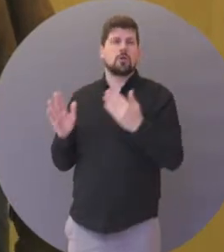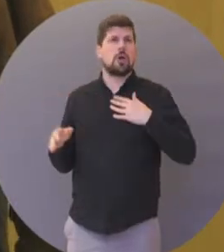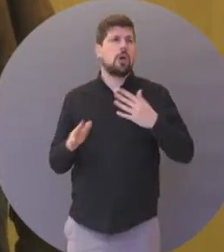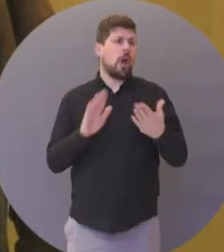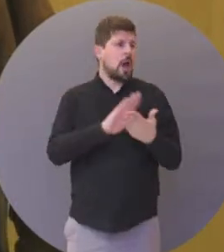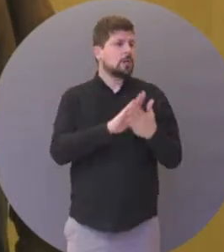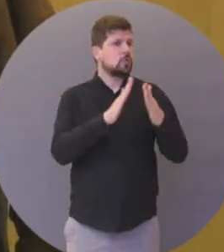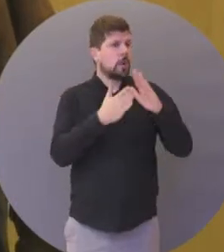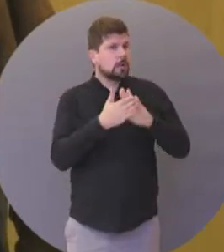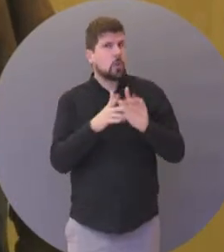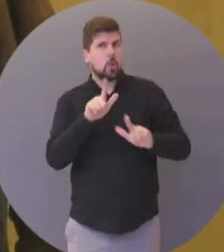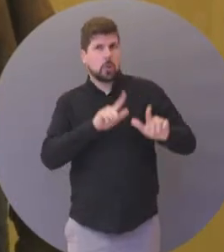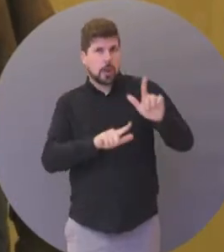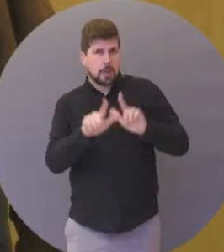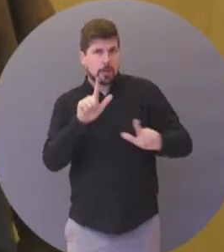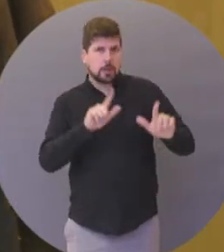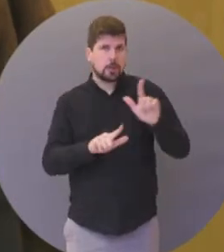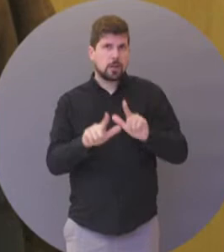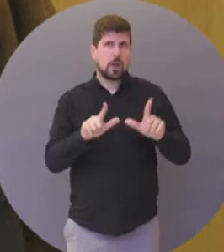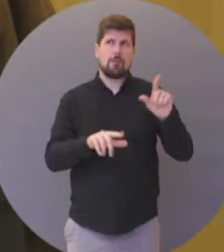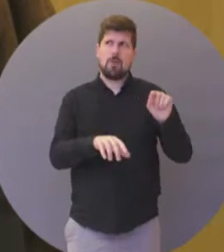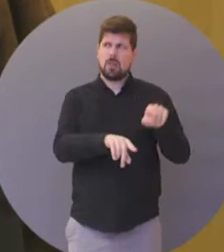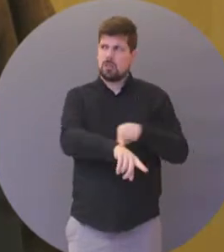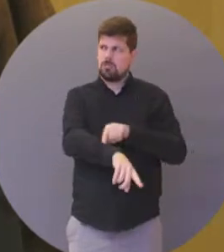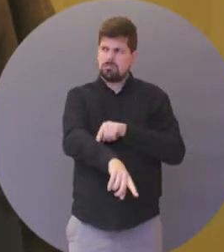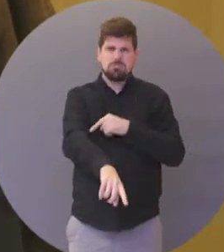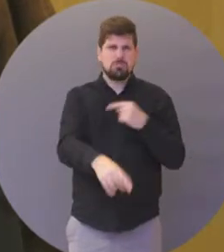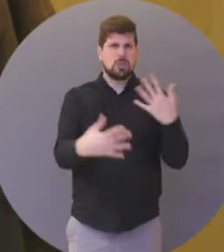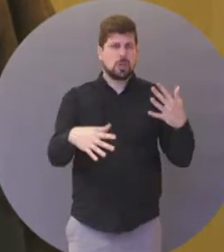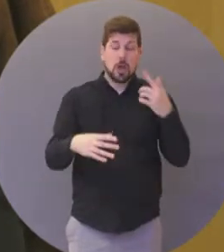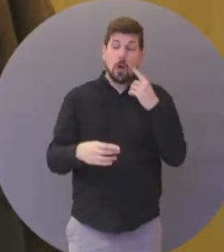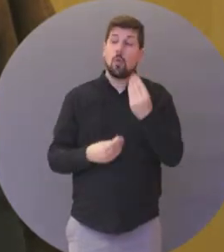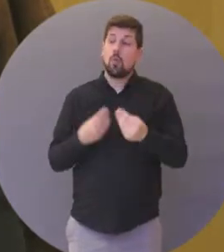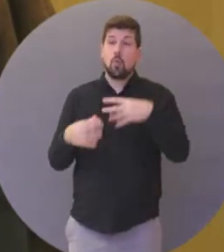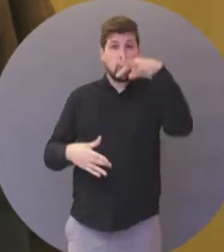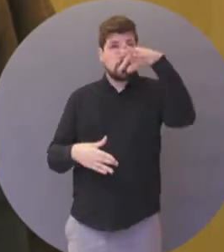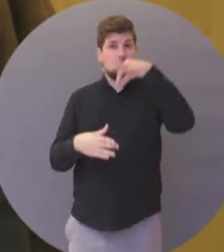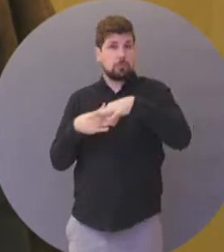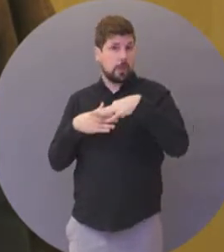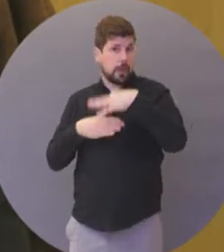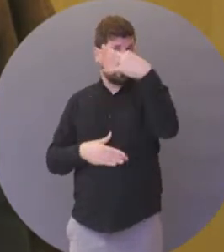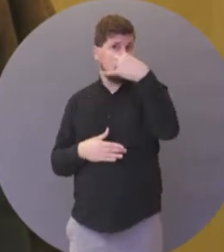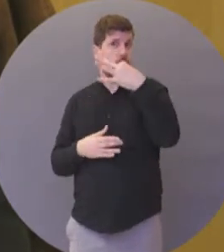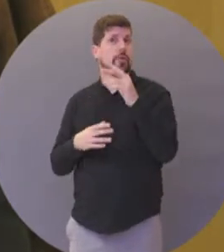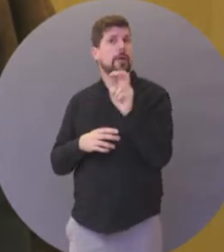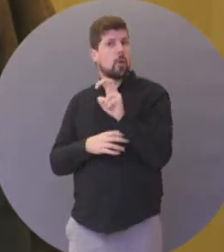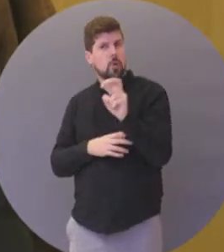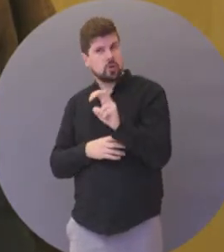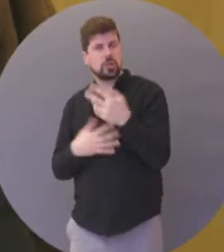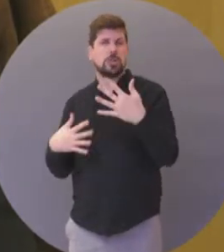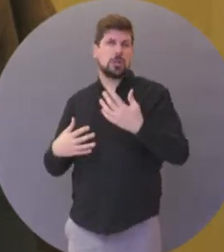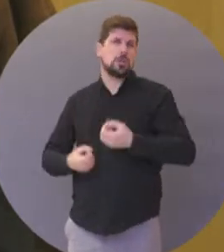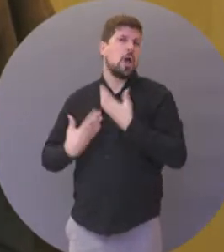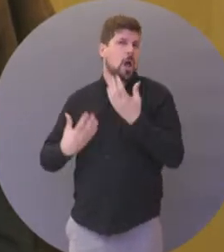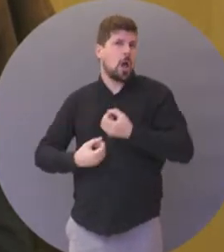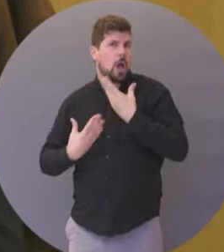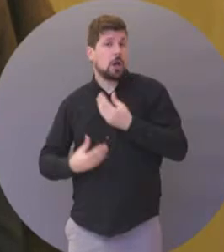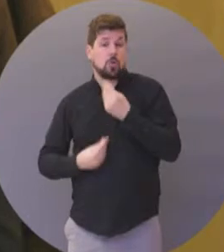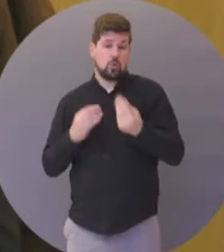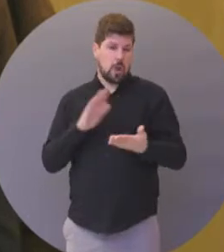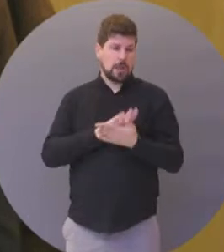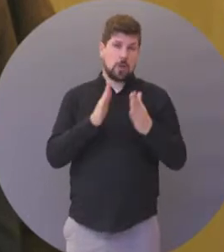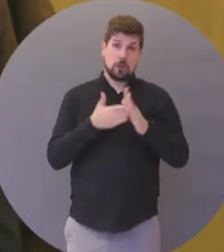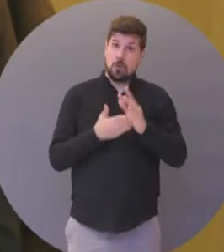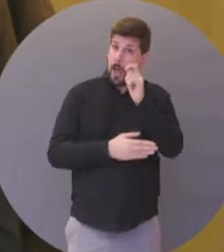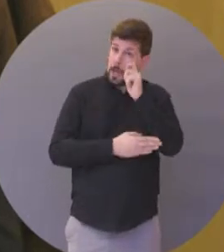de locataires qu'un certain nombre d'élus et notamment les élus écologistes que des associations expertes aussi sur